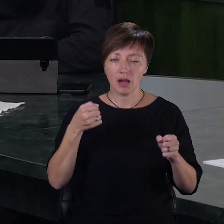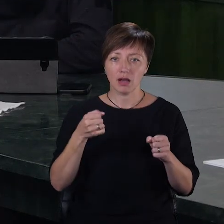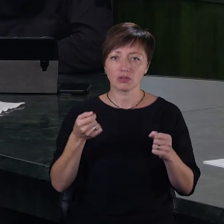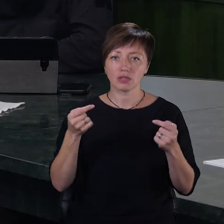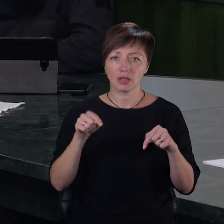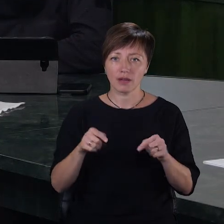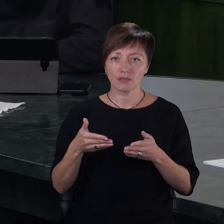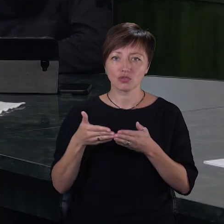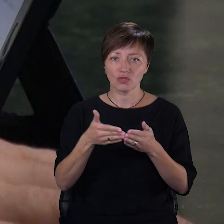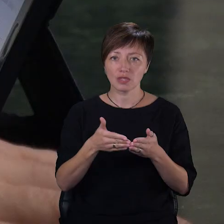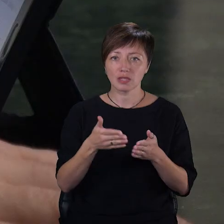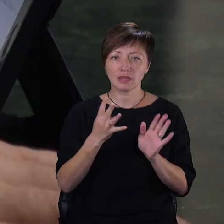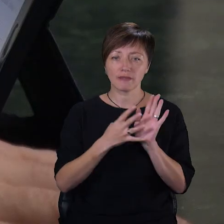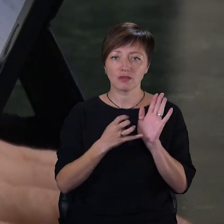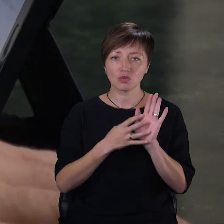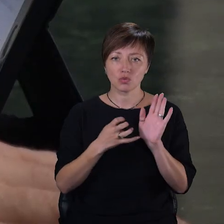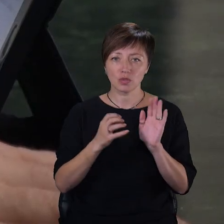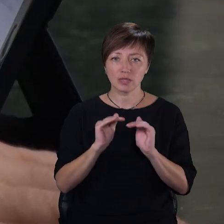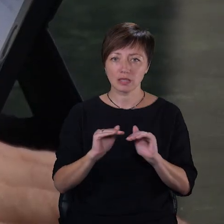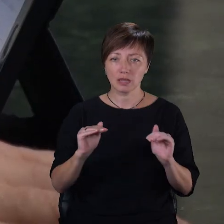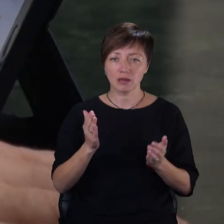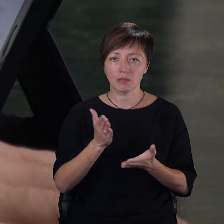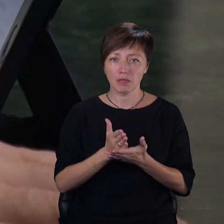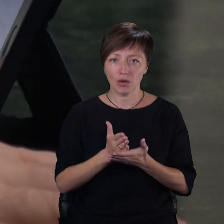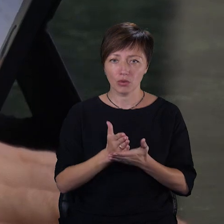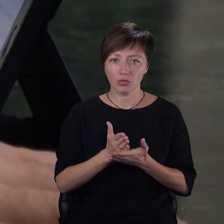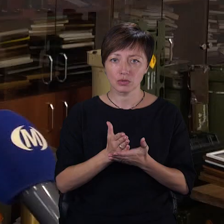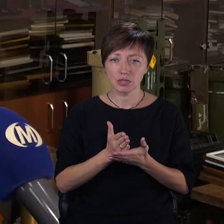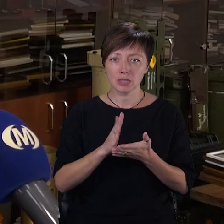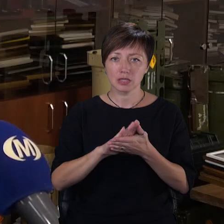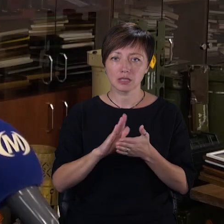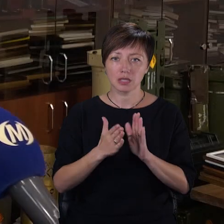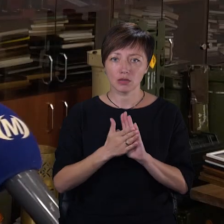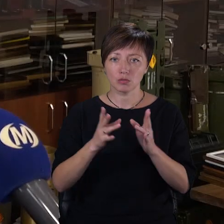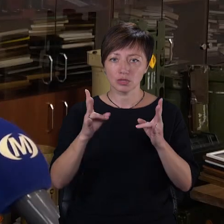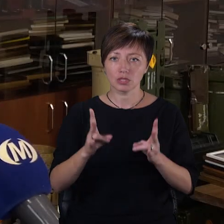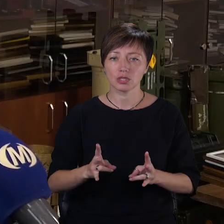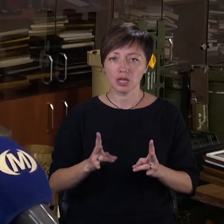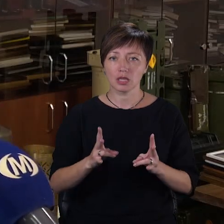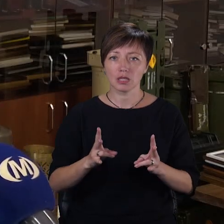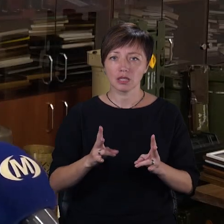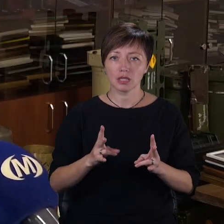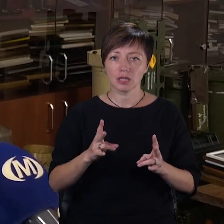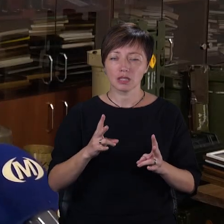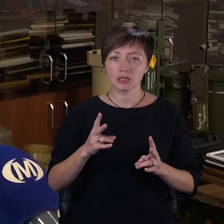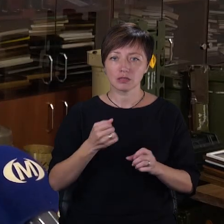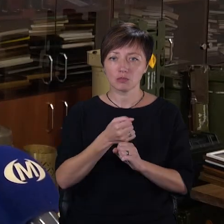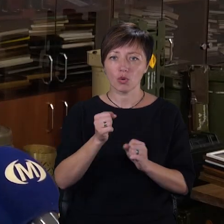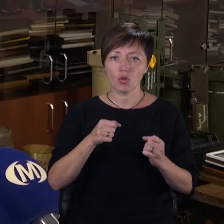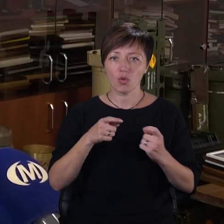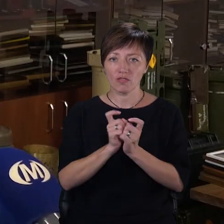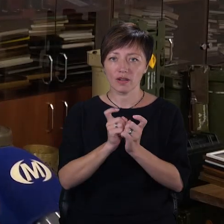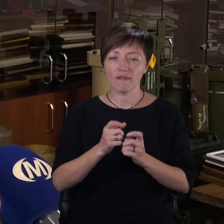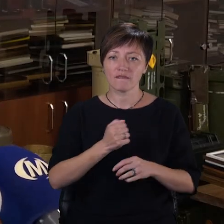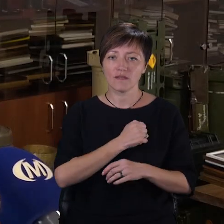навіть і човни. Вже майже 900 дітей мають статус постраждалих від збройних конфліктів або воєнних